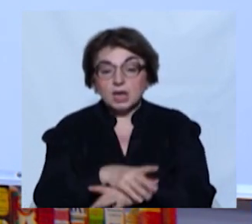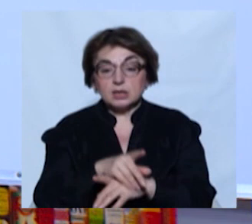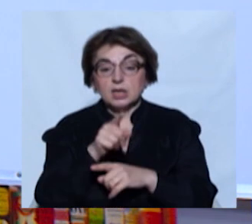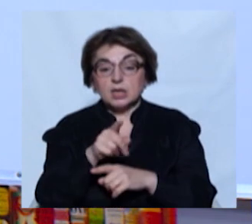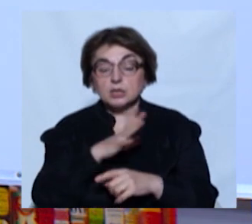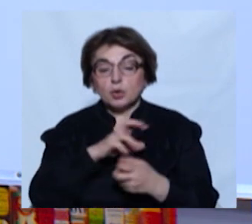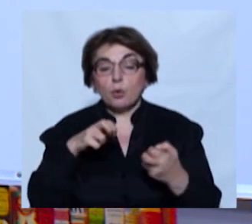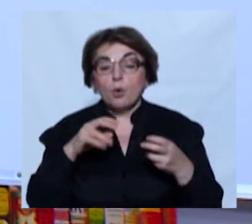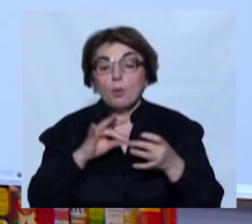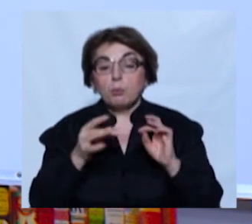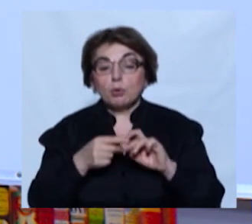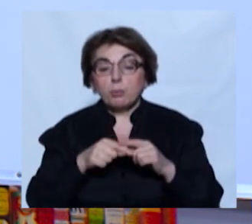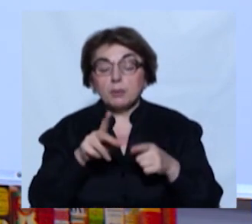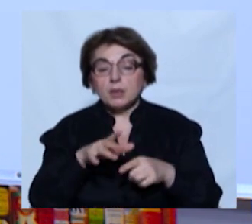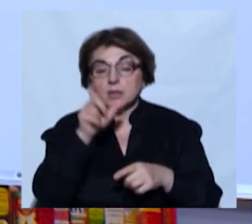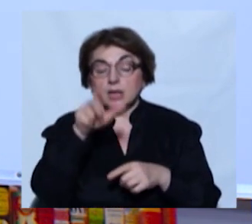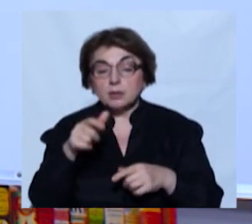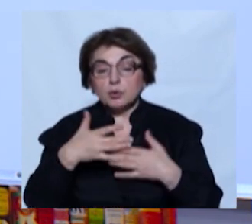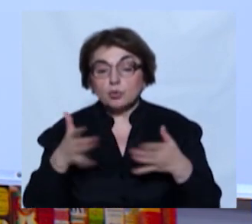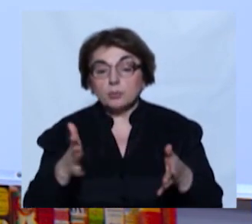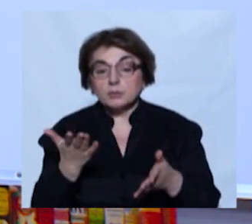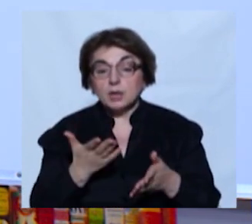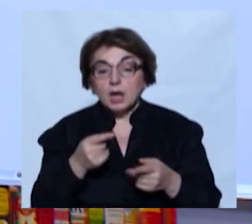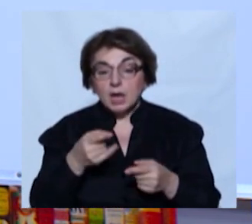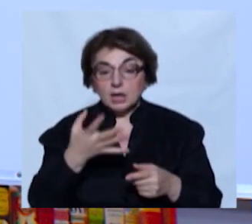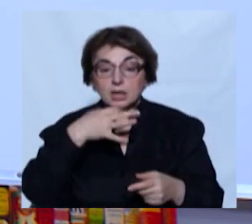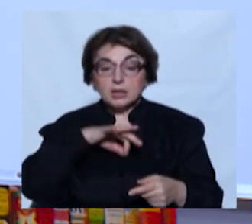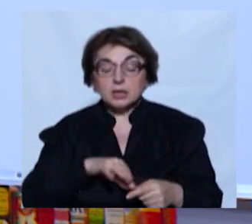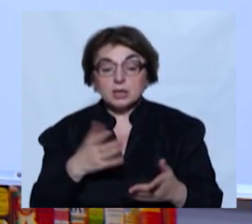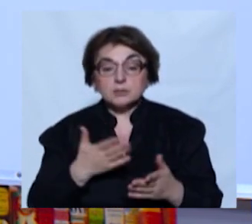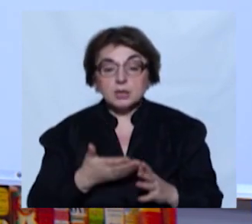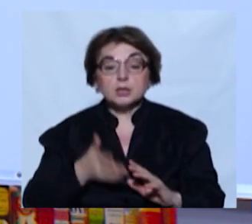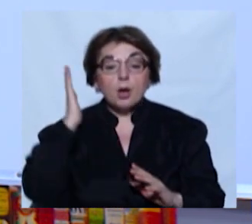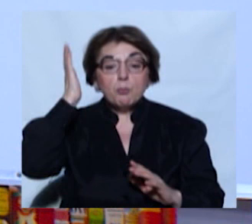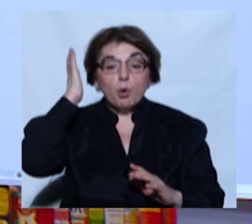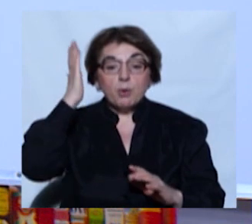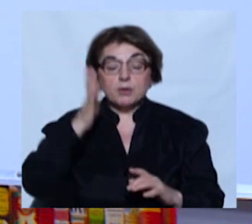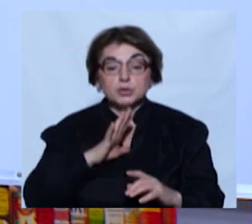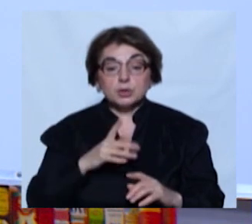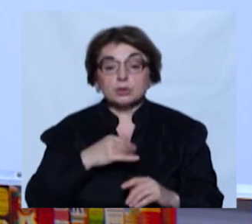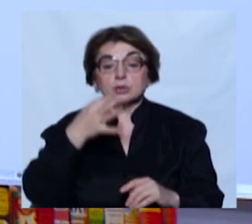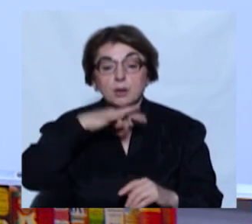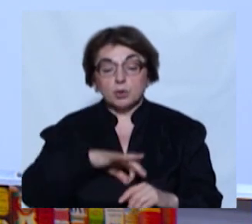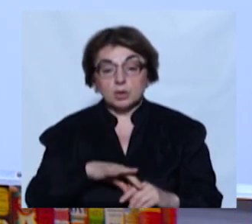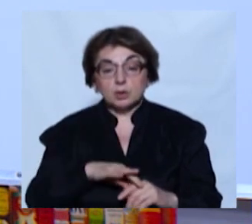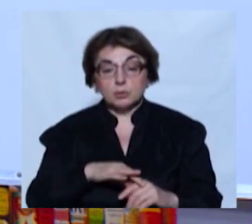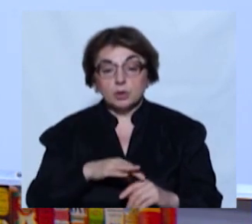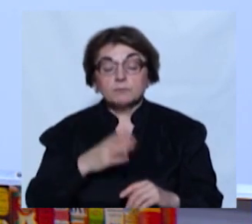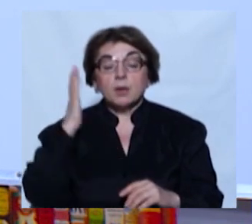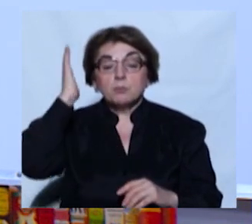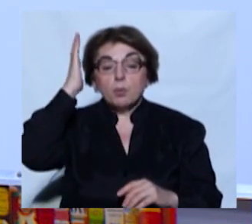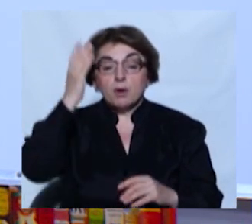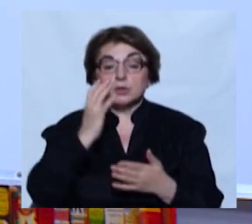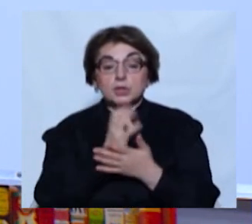გახლავთ პრობლემა იმისა, რომ ადამიანების უმრავლესობა სწორედ ახლა იყენებს იმას, რაც ამ სამომავლოდ შეიძლება იქნას გამოყენებული, სამომავლო